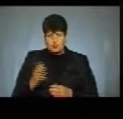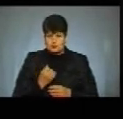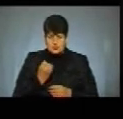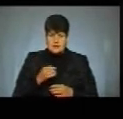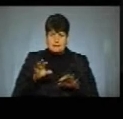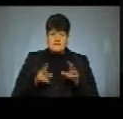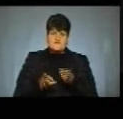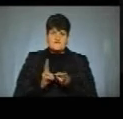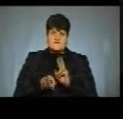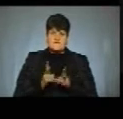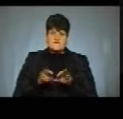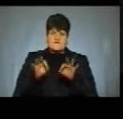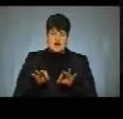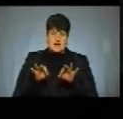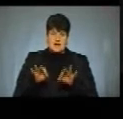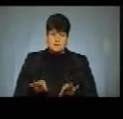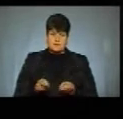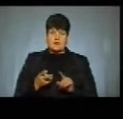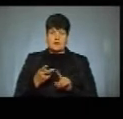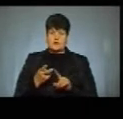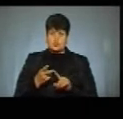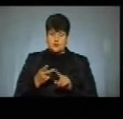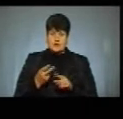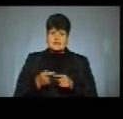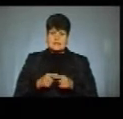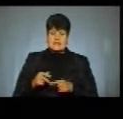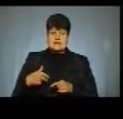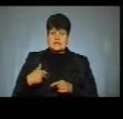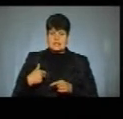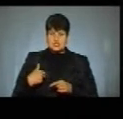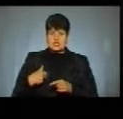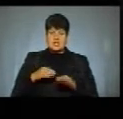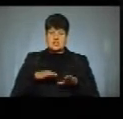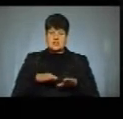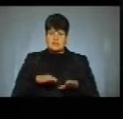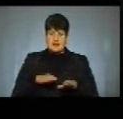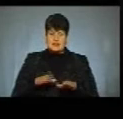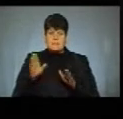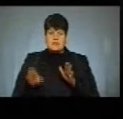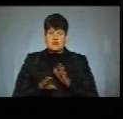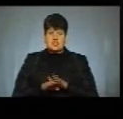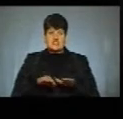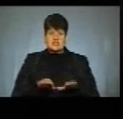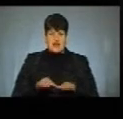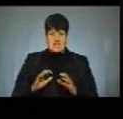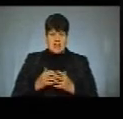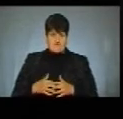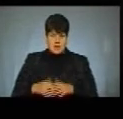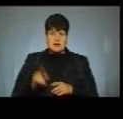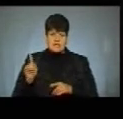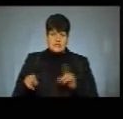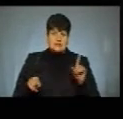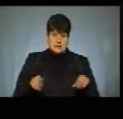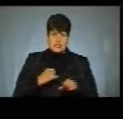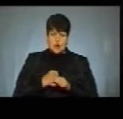їх варимо. Друге джерело тканини – це Залішицька швейна фабрика на Дінентиї і Підволочиська швейна фабрика. І ті шиють військову